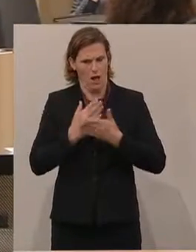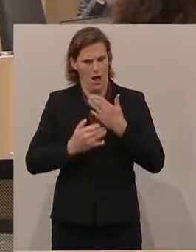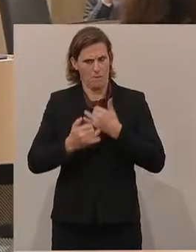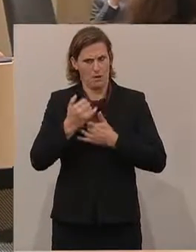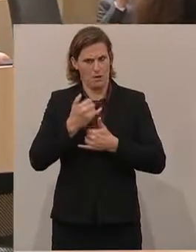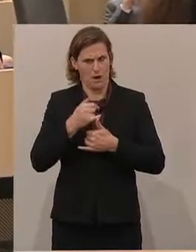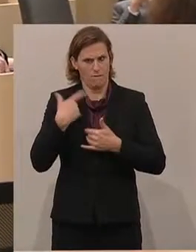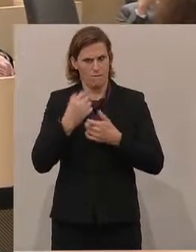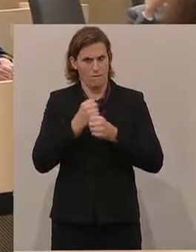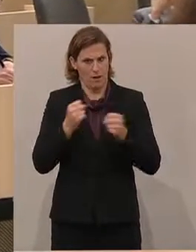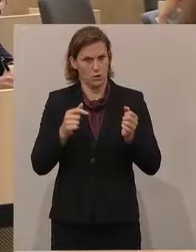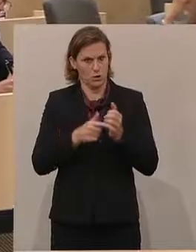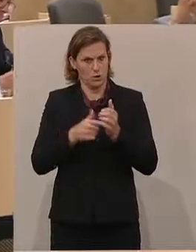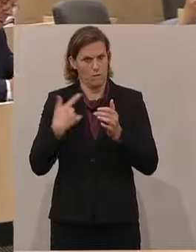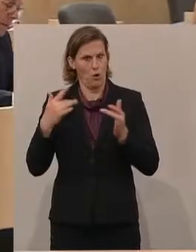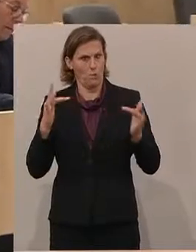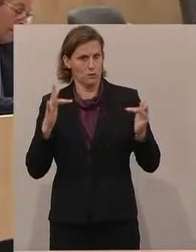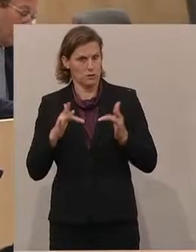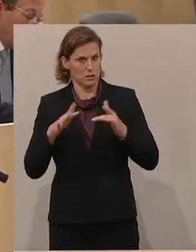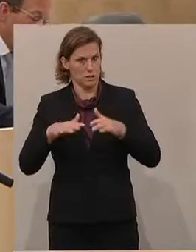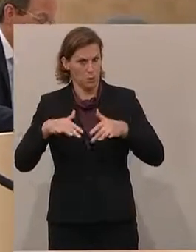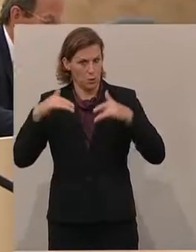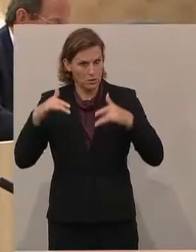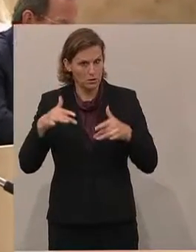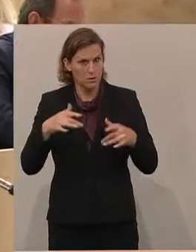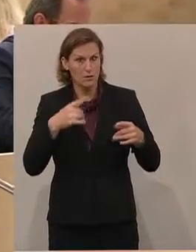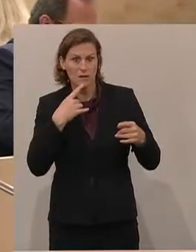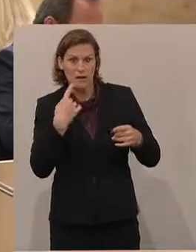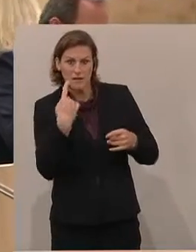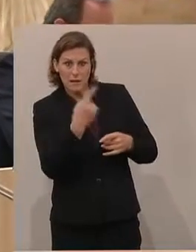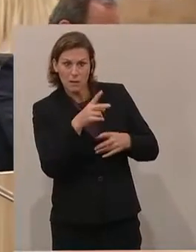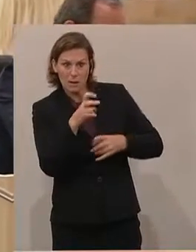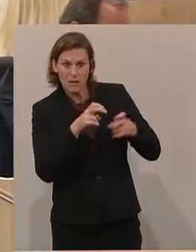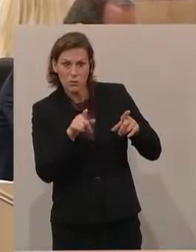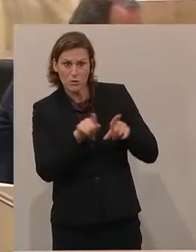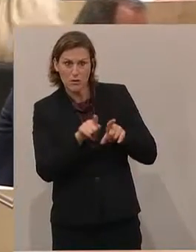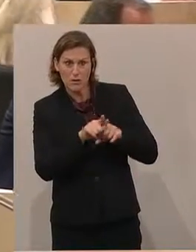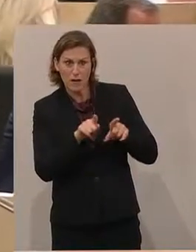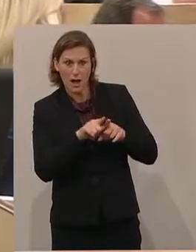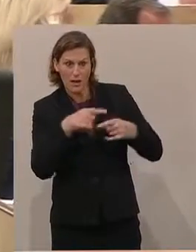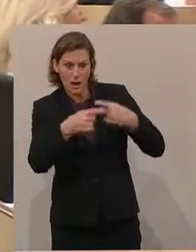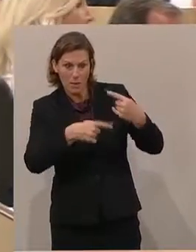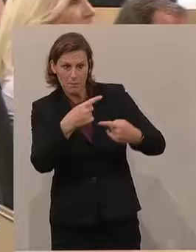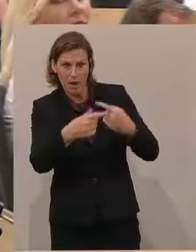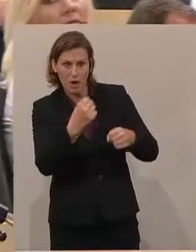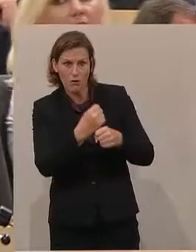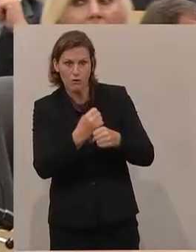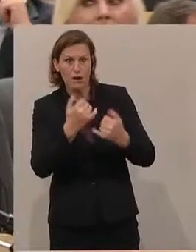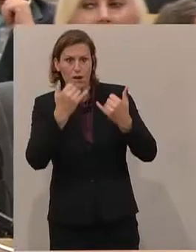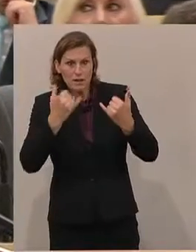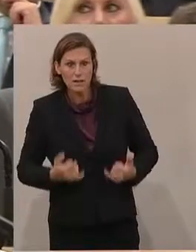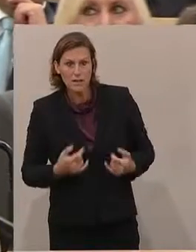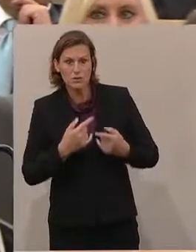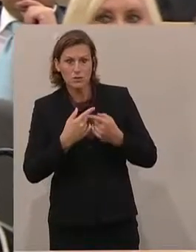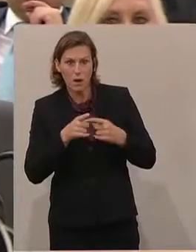wir Freiheitlichen noch auf der Oppositionsbank saßen, haben Sie in der Regierung genau dieselben Vorgangsweisen gemacht. Nur jetzt, weil Sie